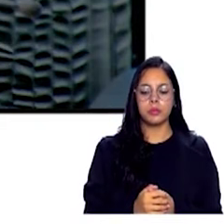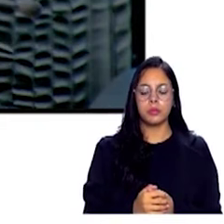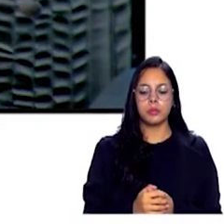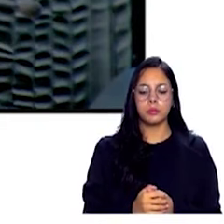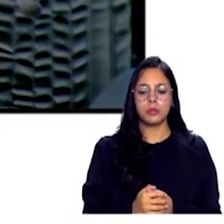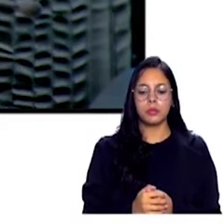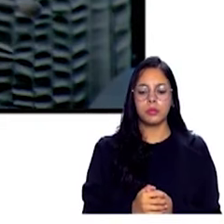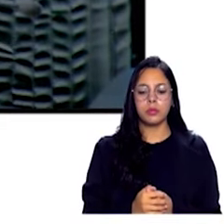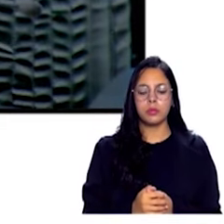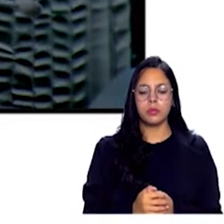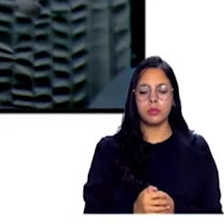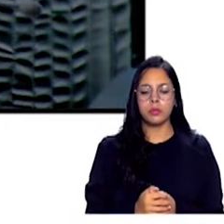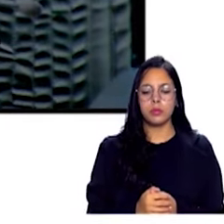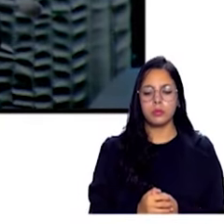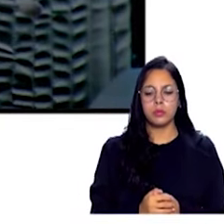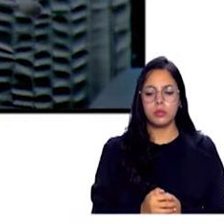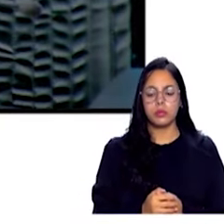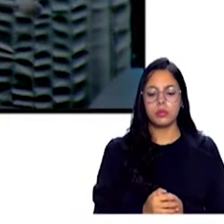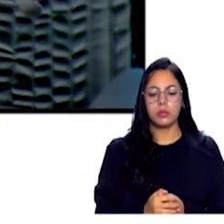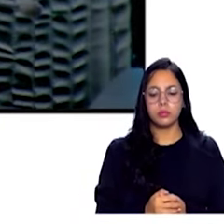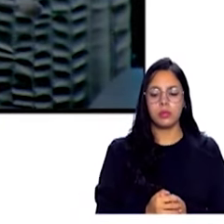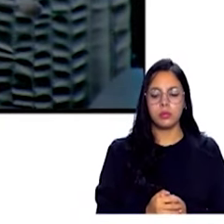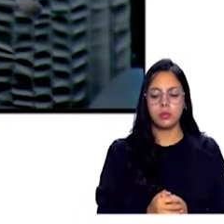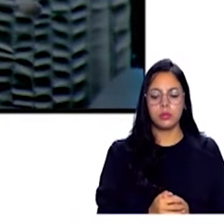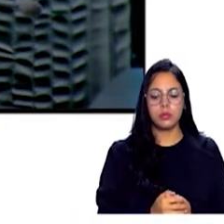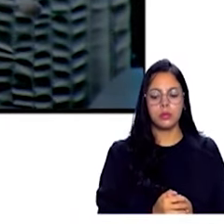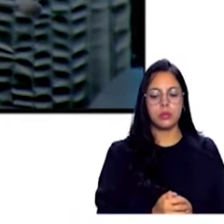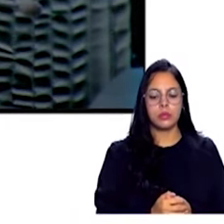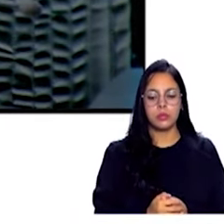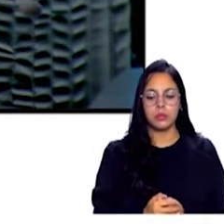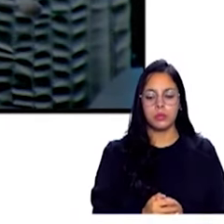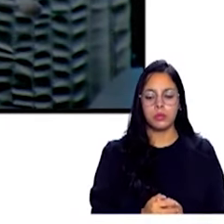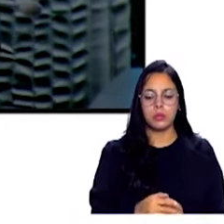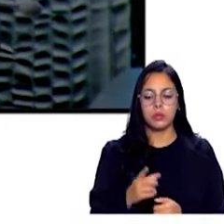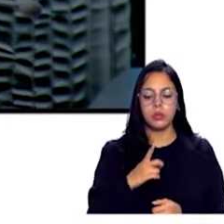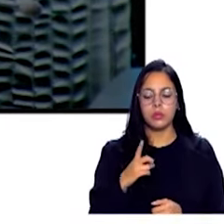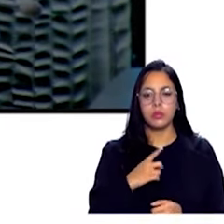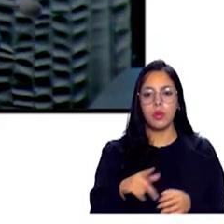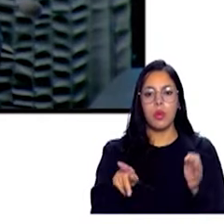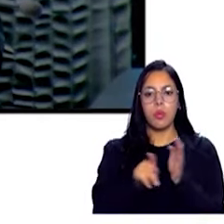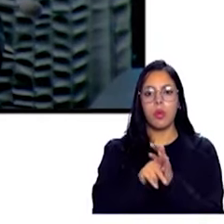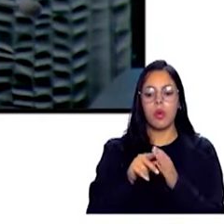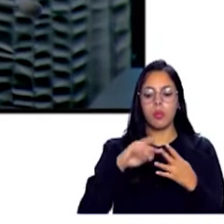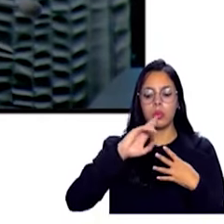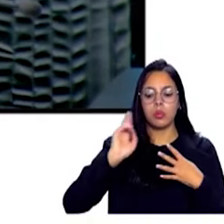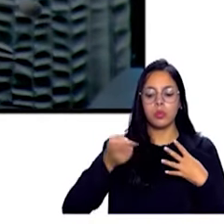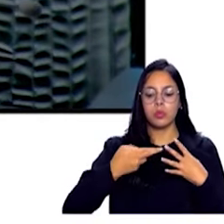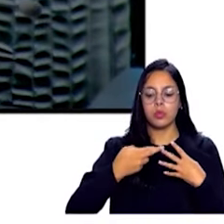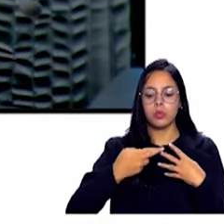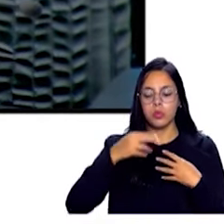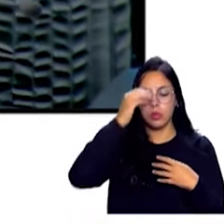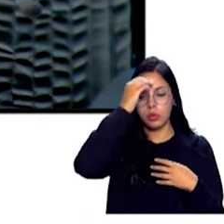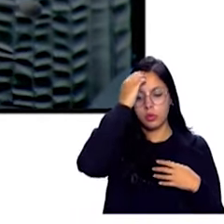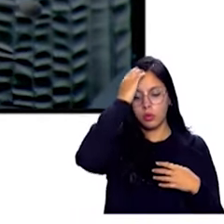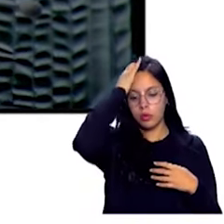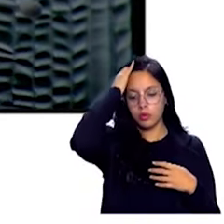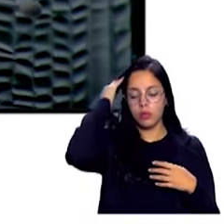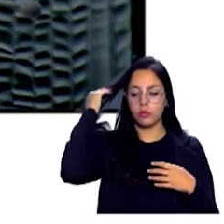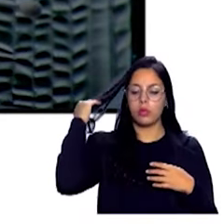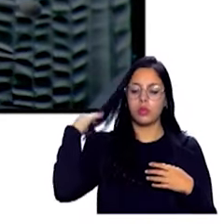arrêts de la cour de cassation a bien résumer les chose en disant que la cour de